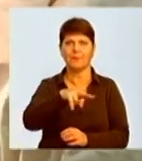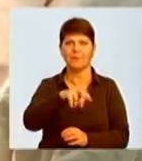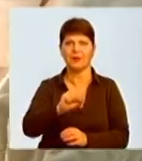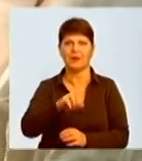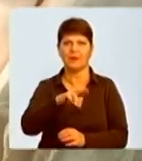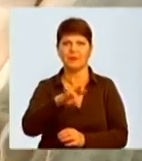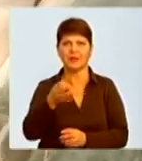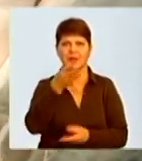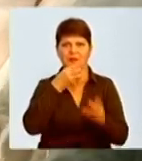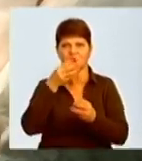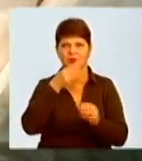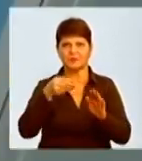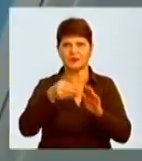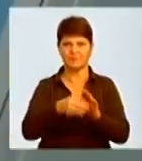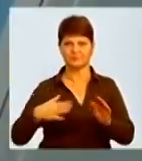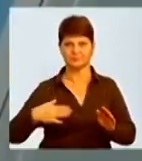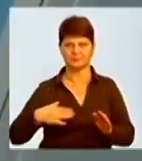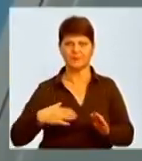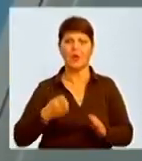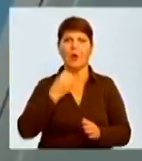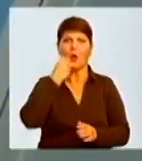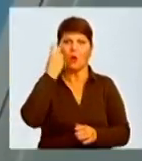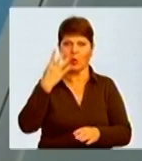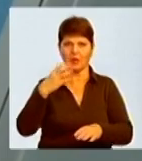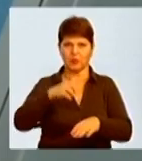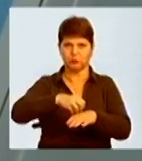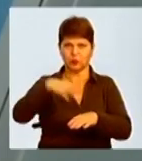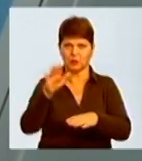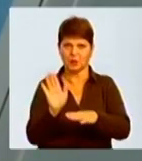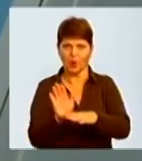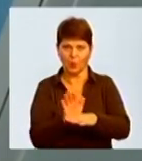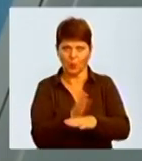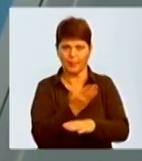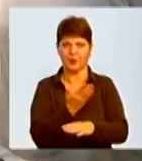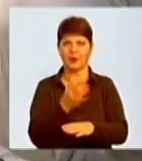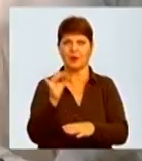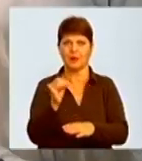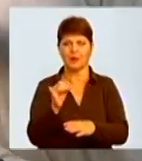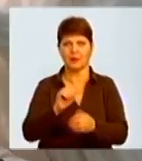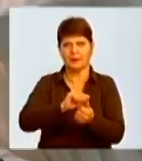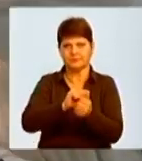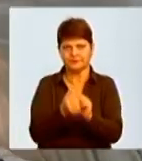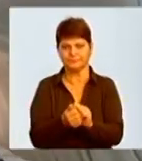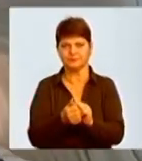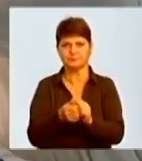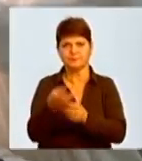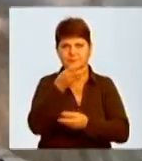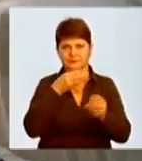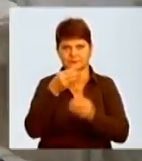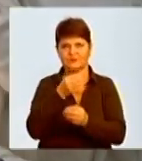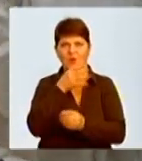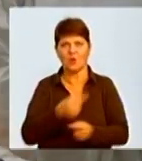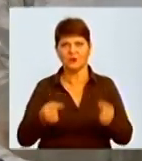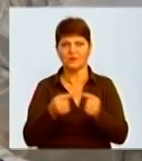коли видаляється вражений орган з пухлиною, з хворобою цією, і дефект заміщується імплантом одночасно. Це один